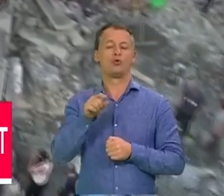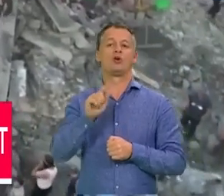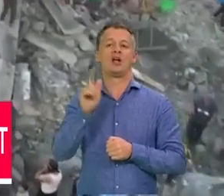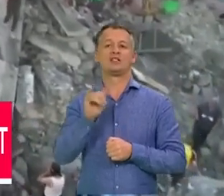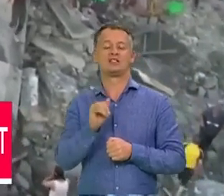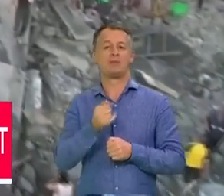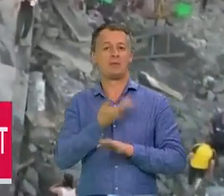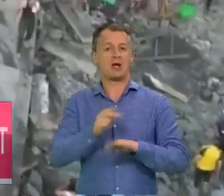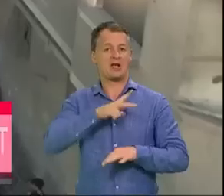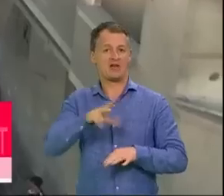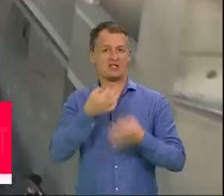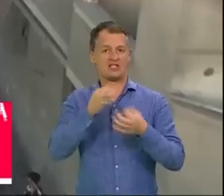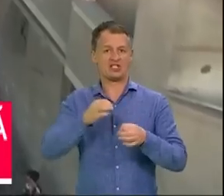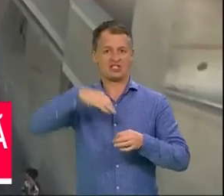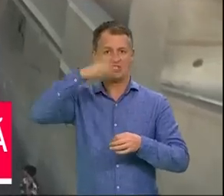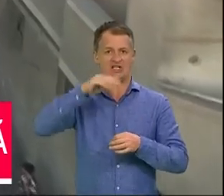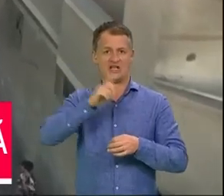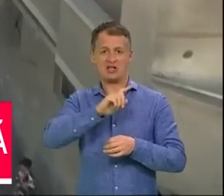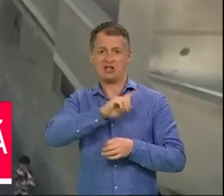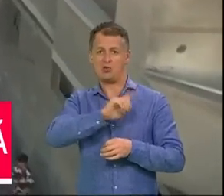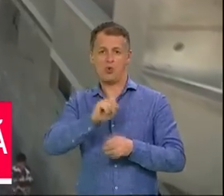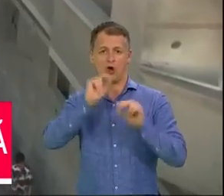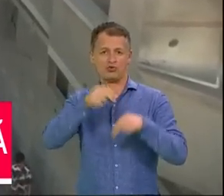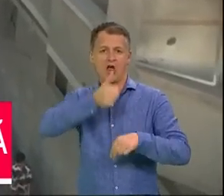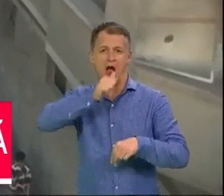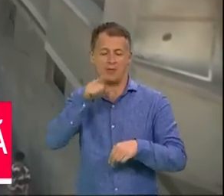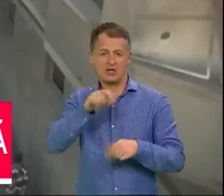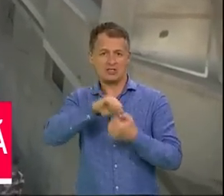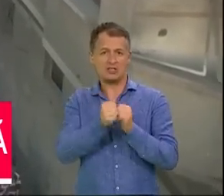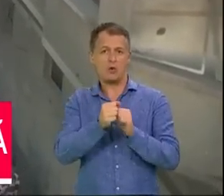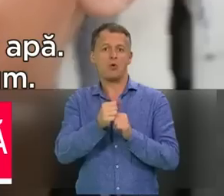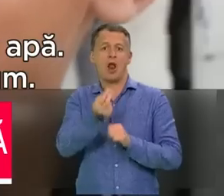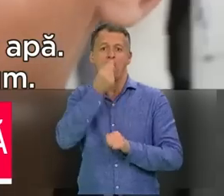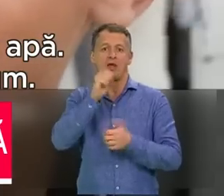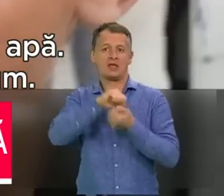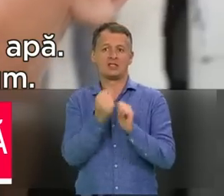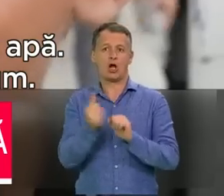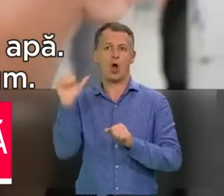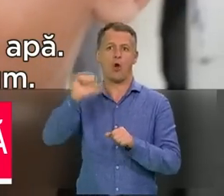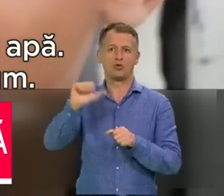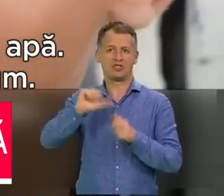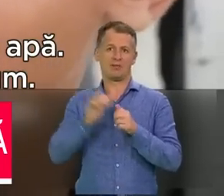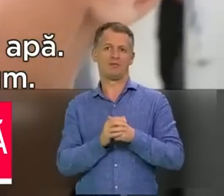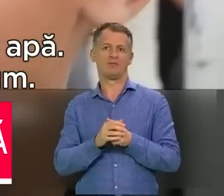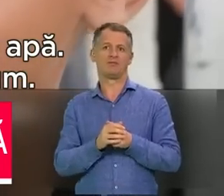este tot mai gravă. De 10 zile niciun strop de apă nu ajunge în Gaza și nici alimente sau combustibil.